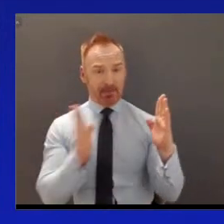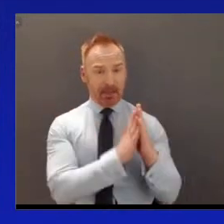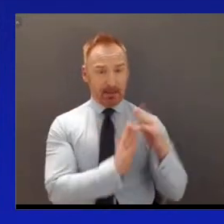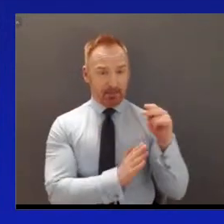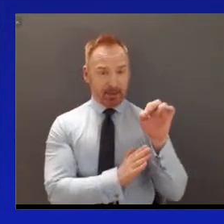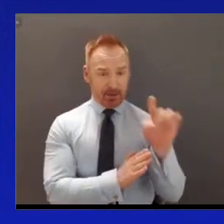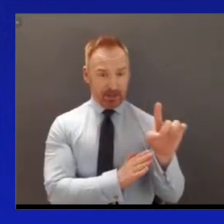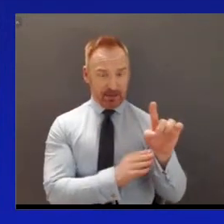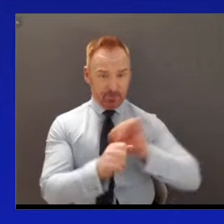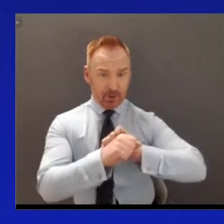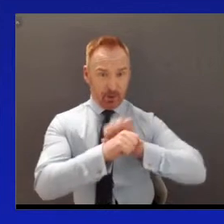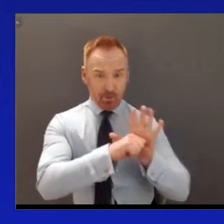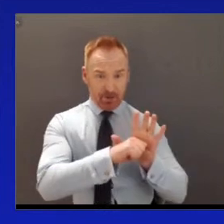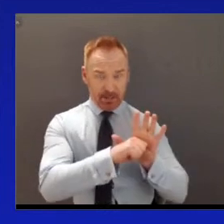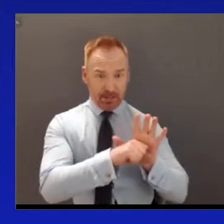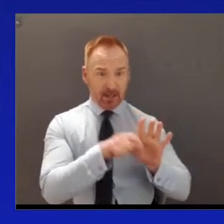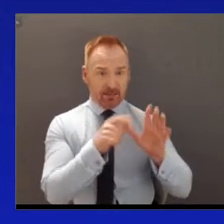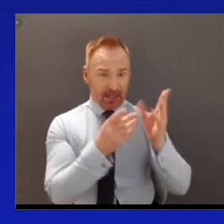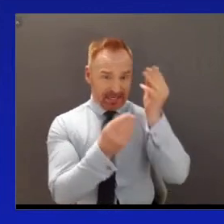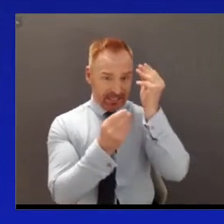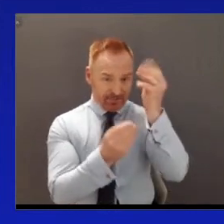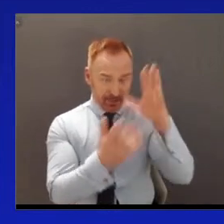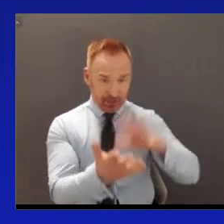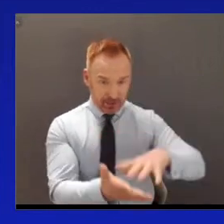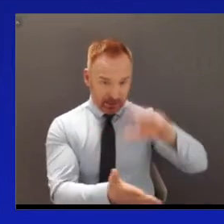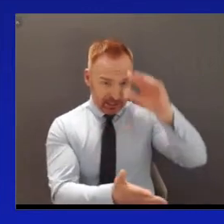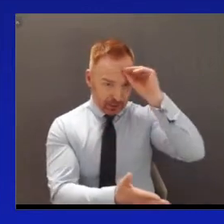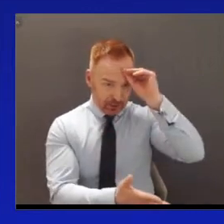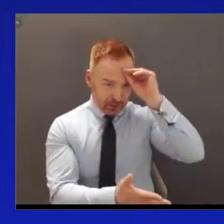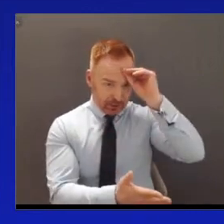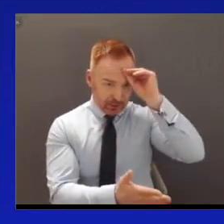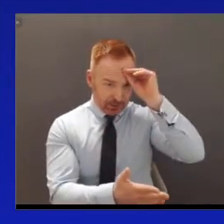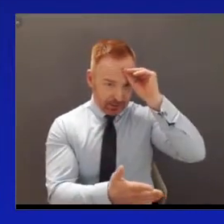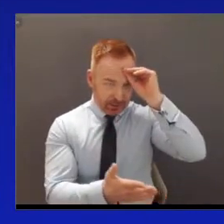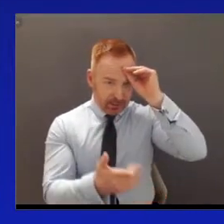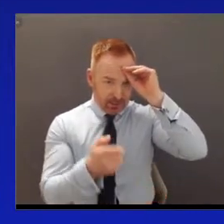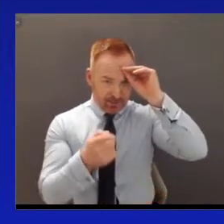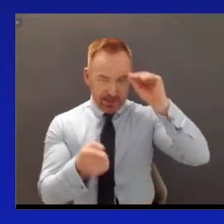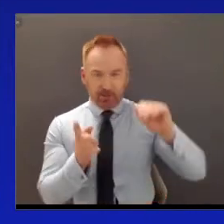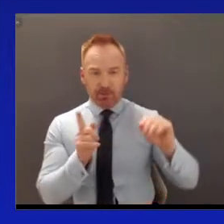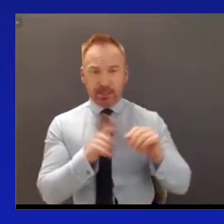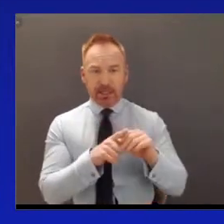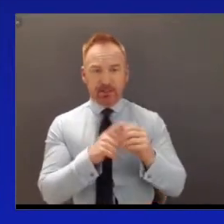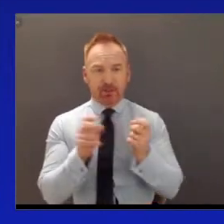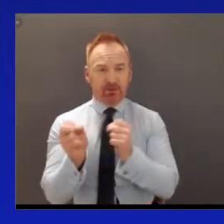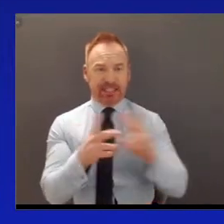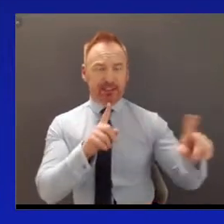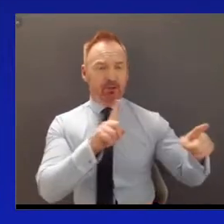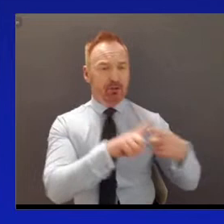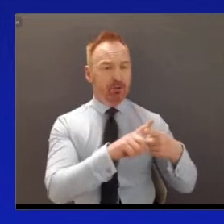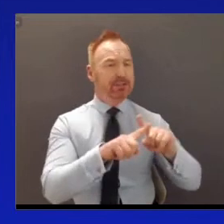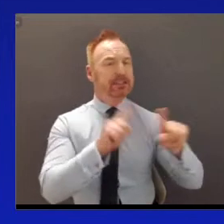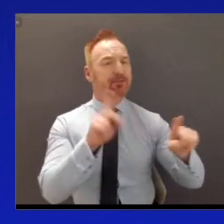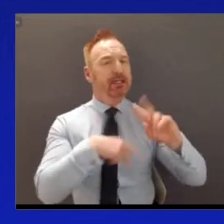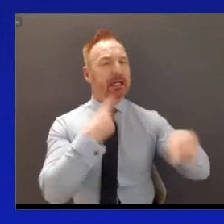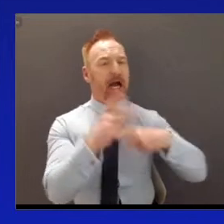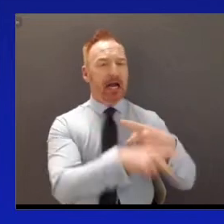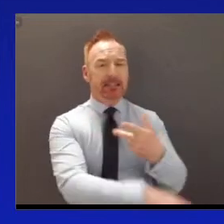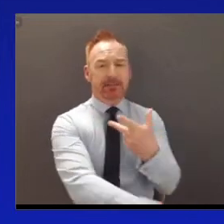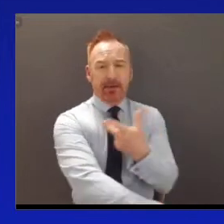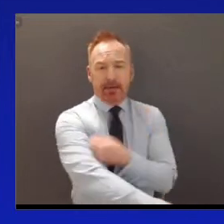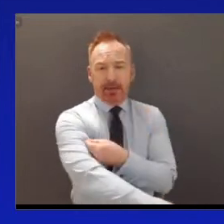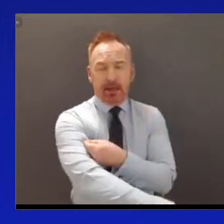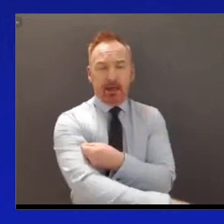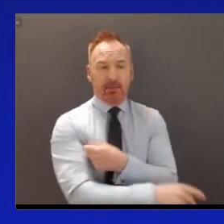les sites de vaccination? Je vais peut-être commencer. Dr. Etches peut rajouter au niveau médical si elle veut.